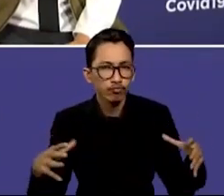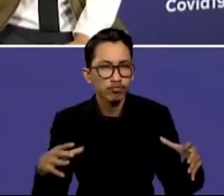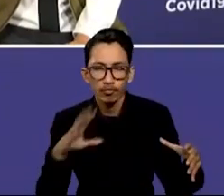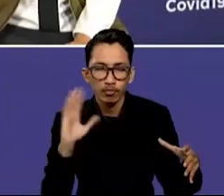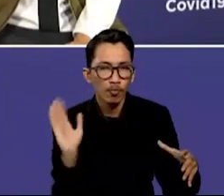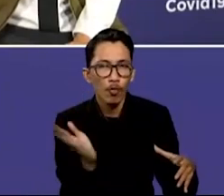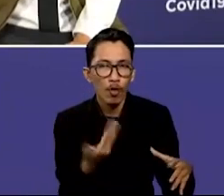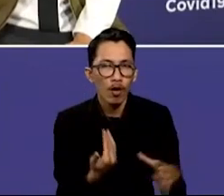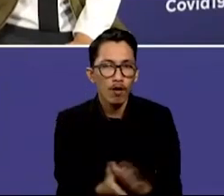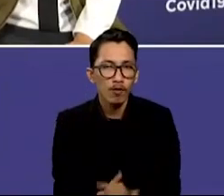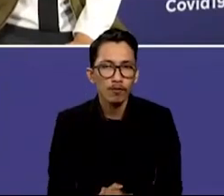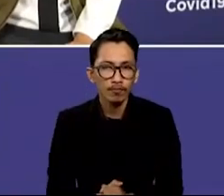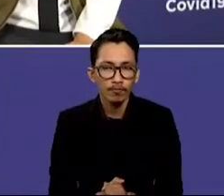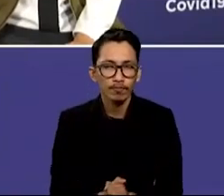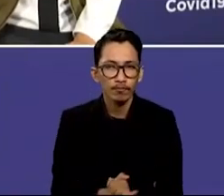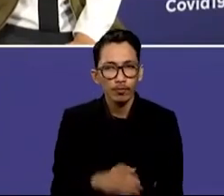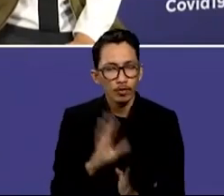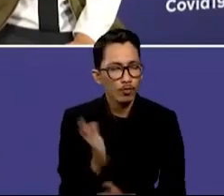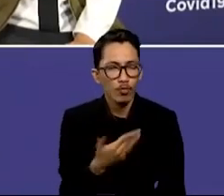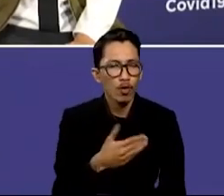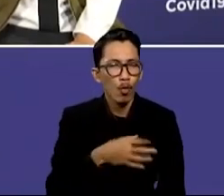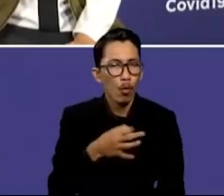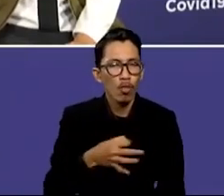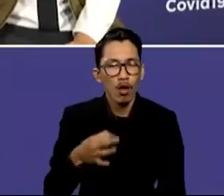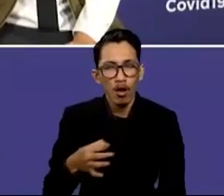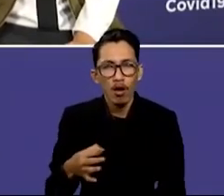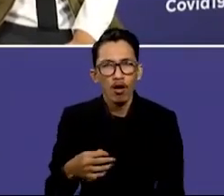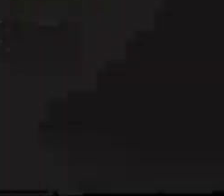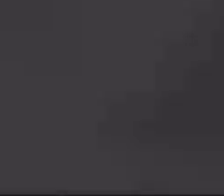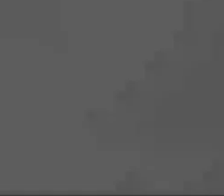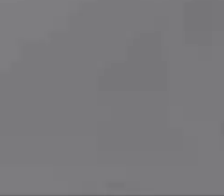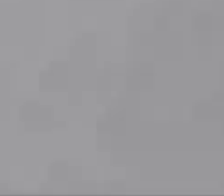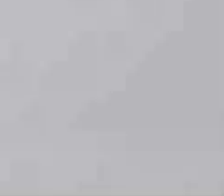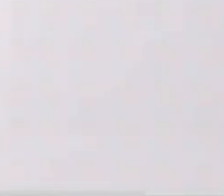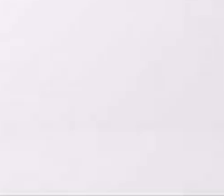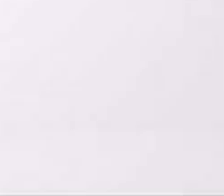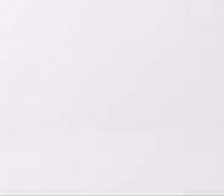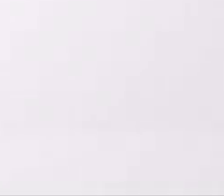Seluruhnya, Pak? Seluruhnya kabupaten kota. Baik, ya.